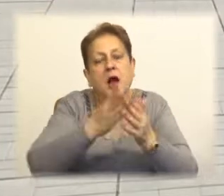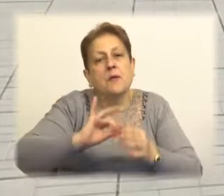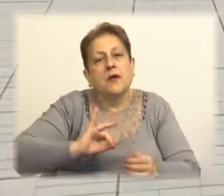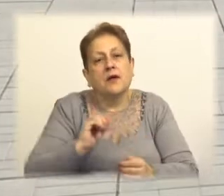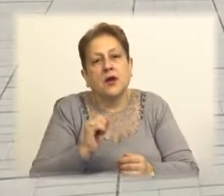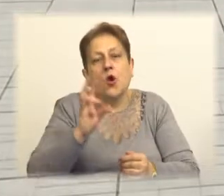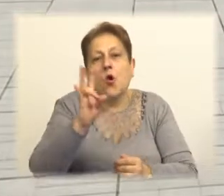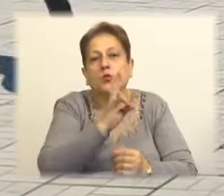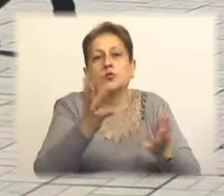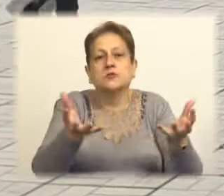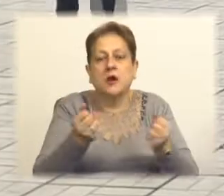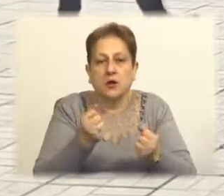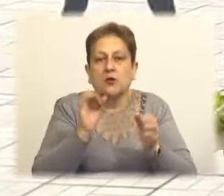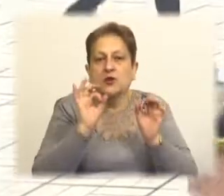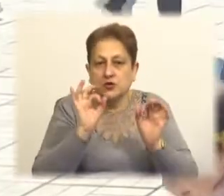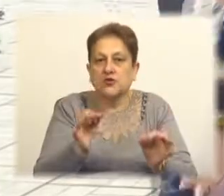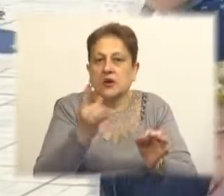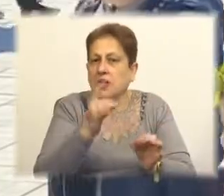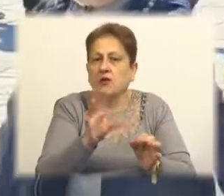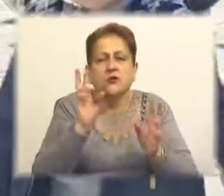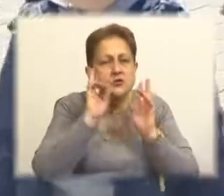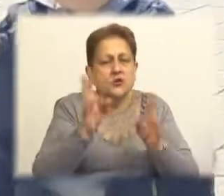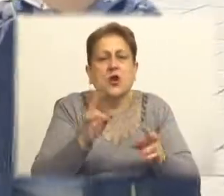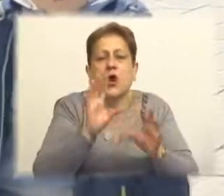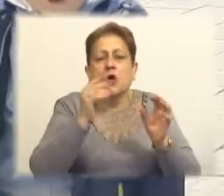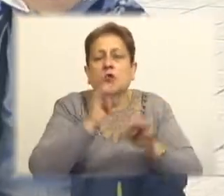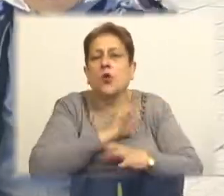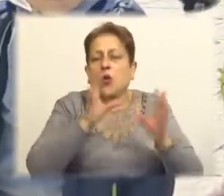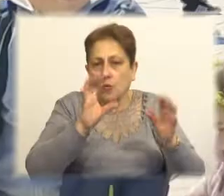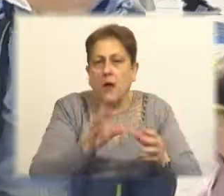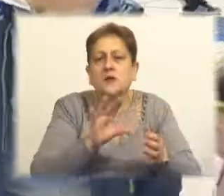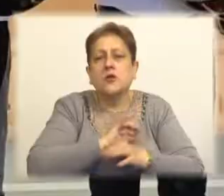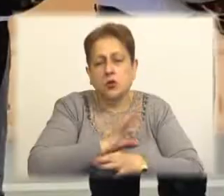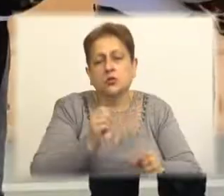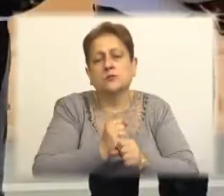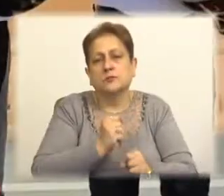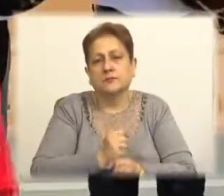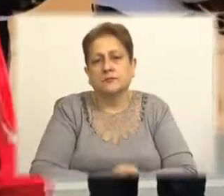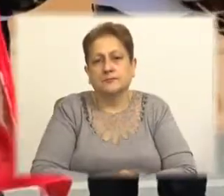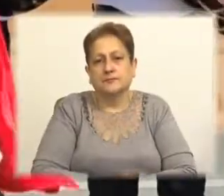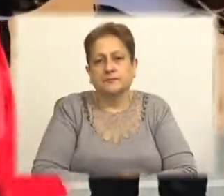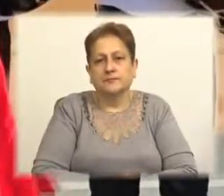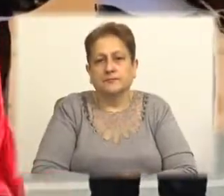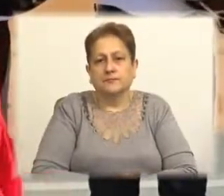ընկերների հետ օրհնություն ստանալու։ Ճիշտ է, երեխաները դեռ չգիտեն տոնի խորհուրդը, բայց նշում են այն։